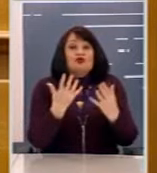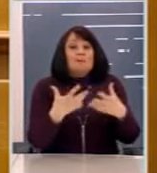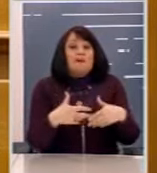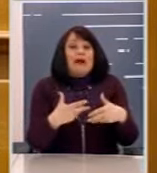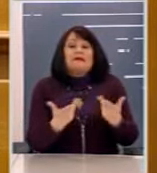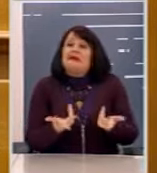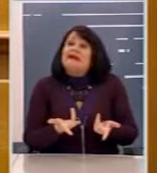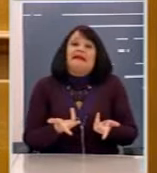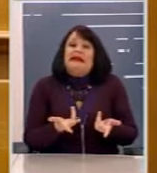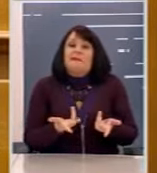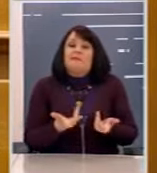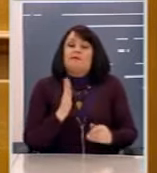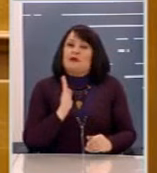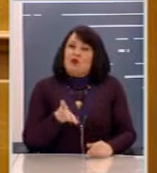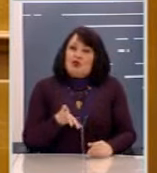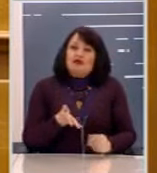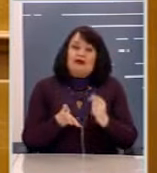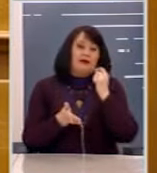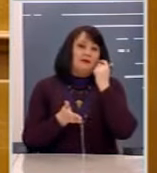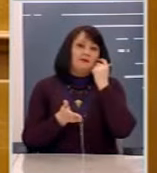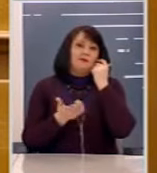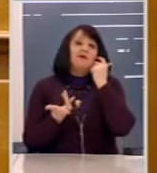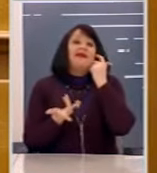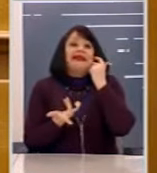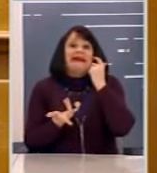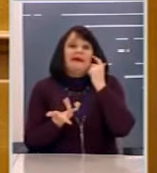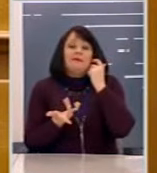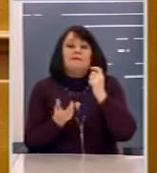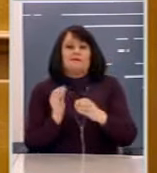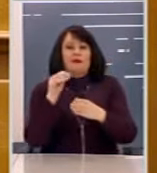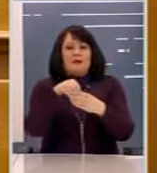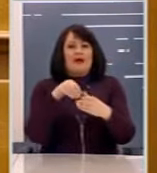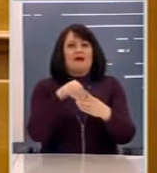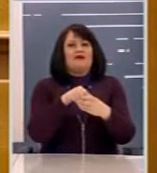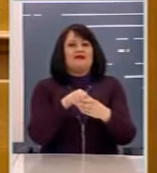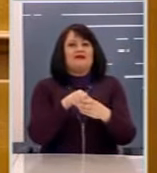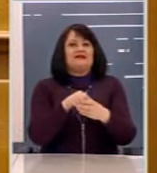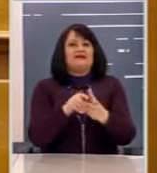που μπορούσαν να παρεμβαίνουν στις νομοθετήσεις,